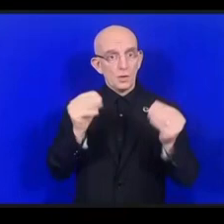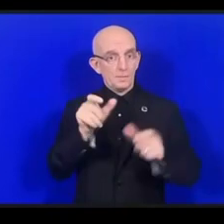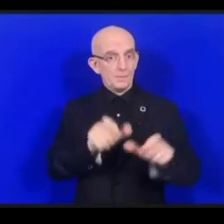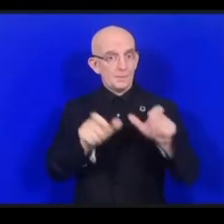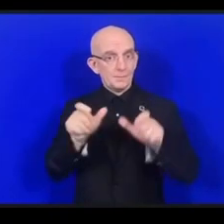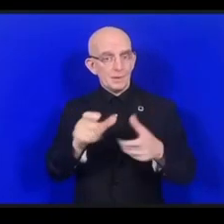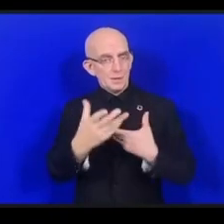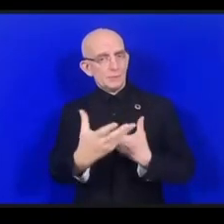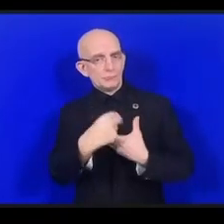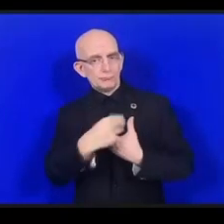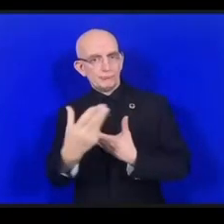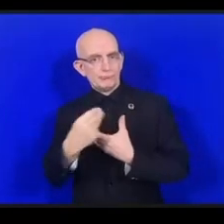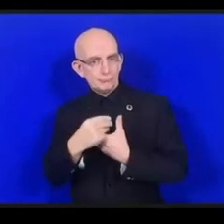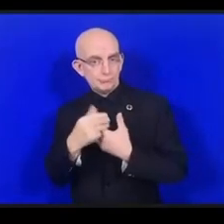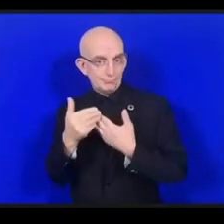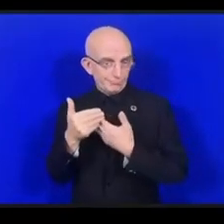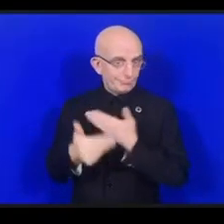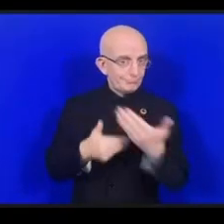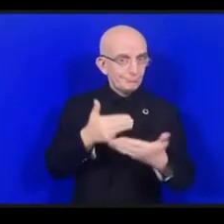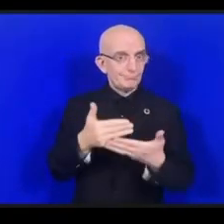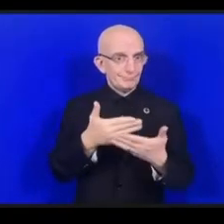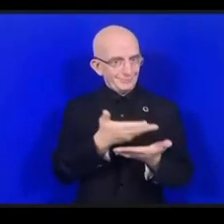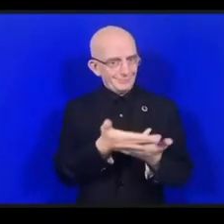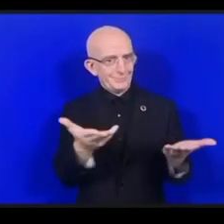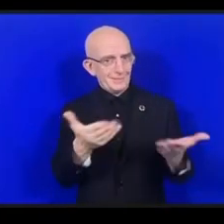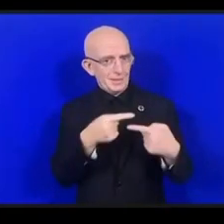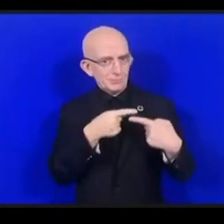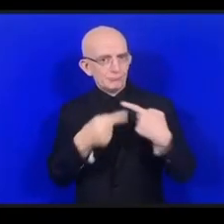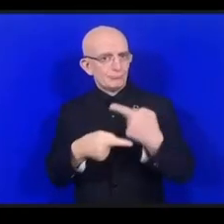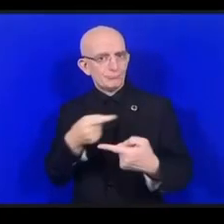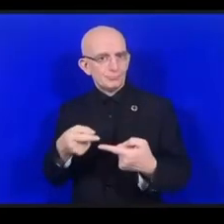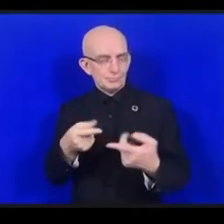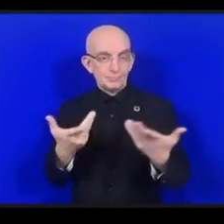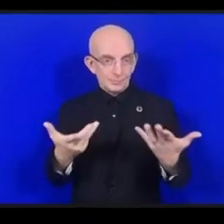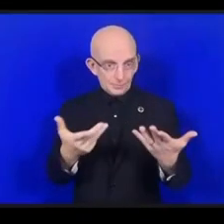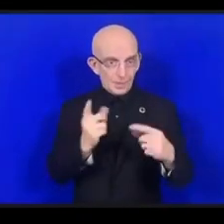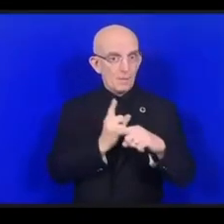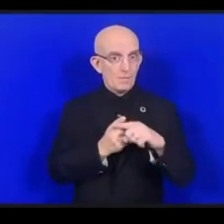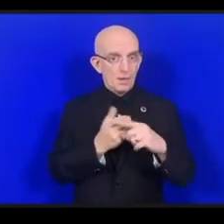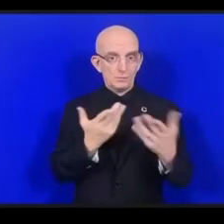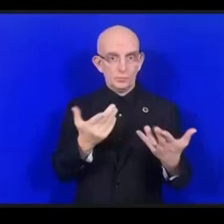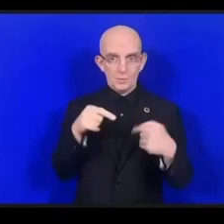来参加这个互联网治理，这也是我们一直在做的，